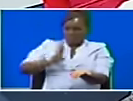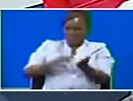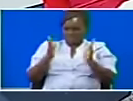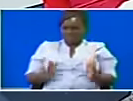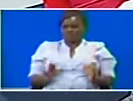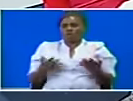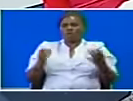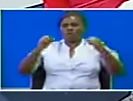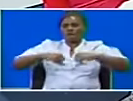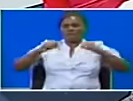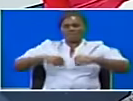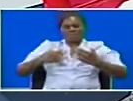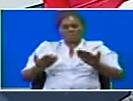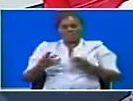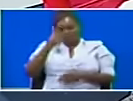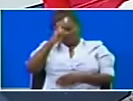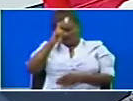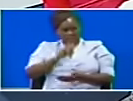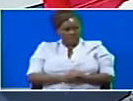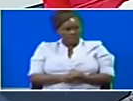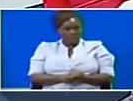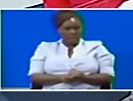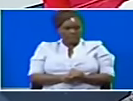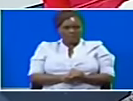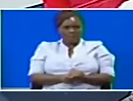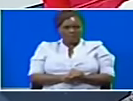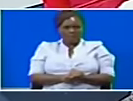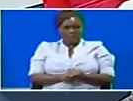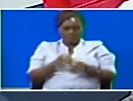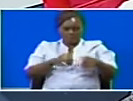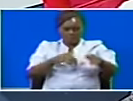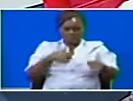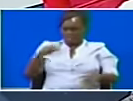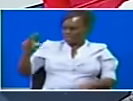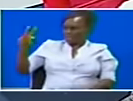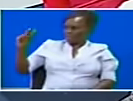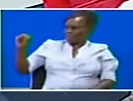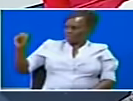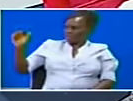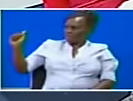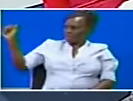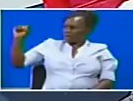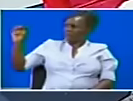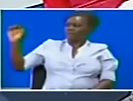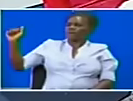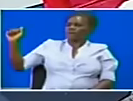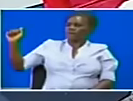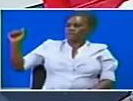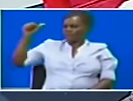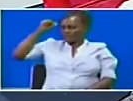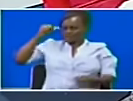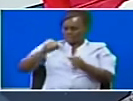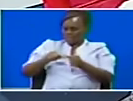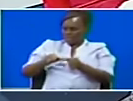ni makubaliano tu yenu binafsi? Yale ambayo nimekuwa nikifuatilia ni NASA, vile tuliamua kama